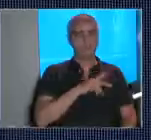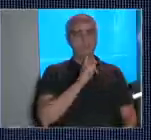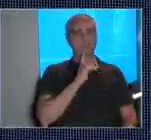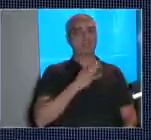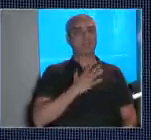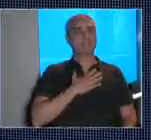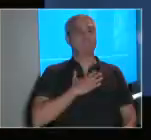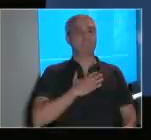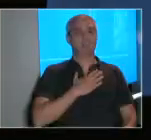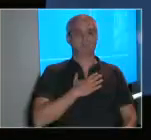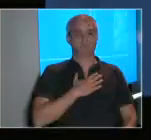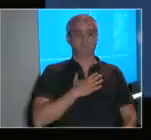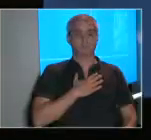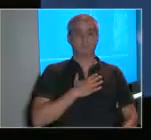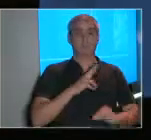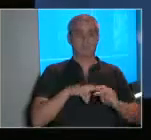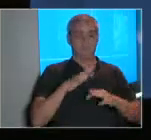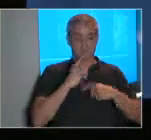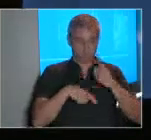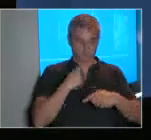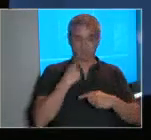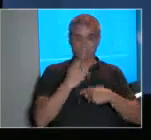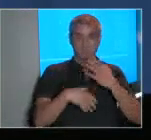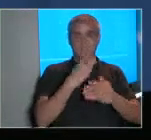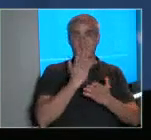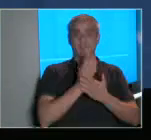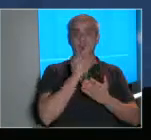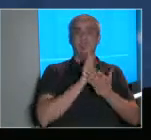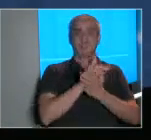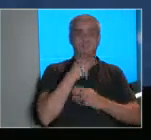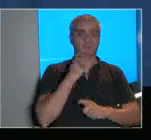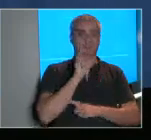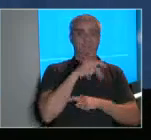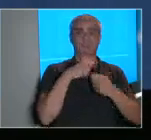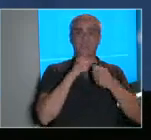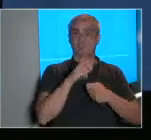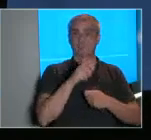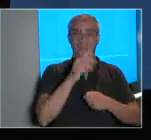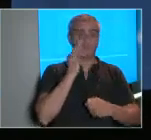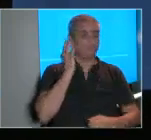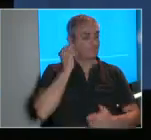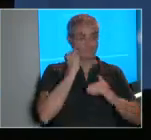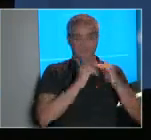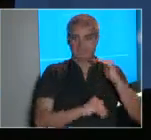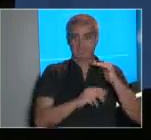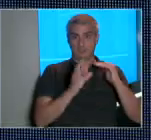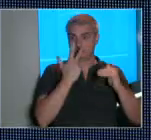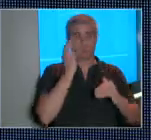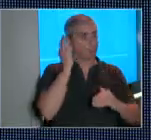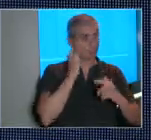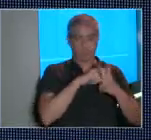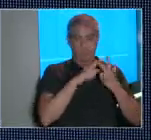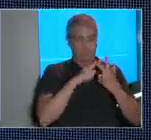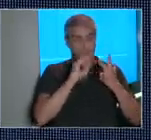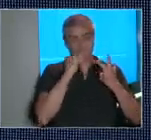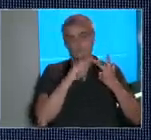אימא. ואחרי כמה שנים, השנים חלפו, היא הייתה בת 11 כשנכנסתי לכנסת, אבל הבת הצעירה שלי, יש לי 3 בנות,